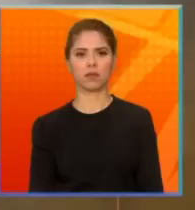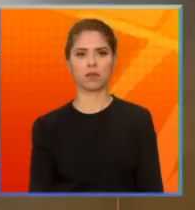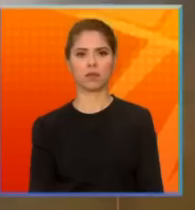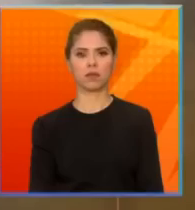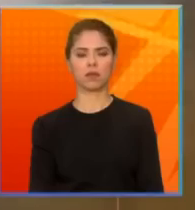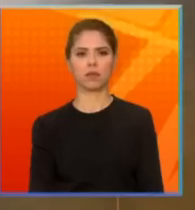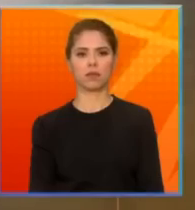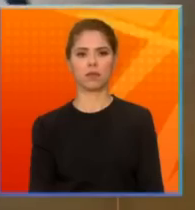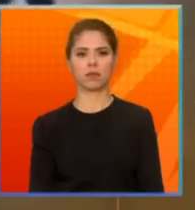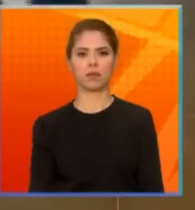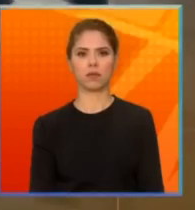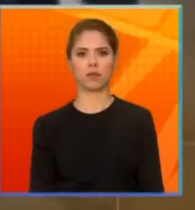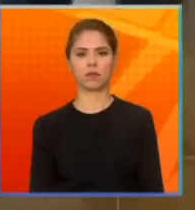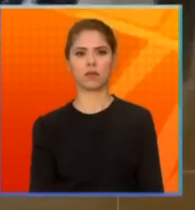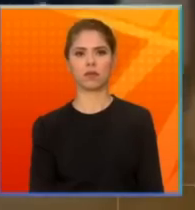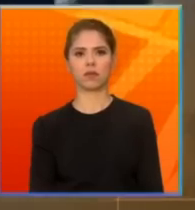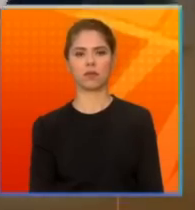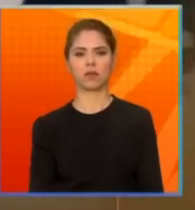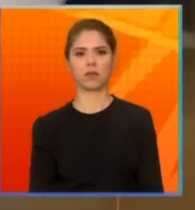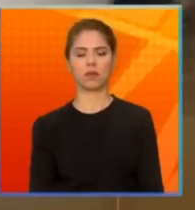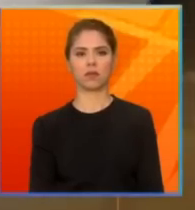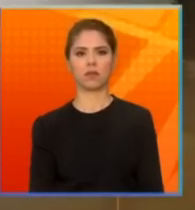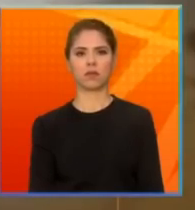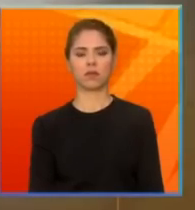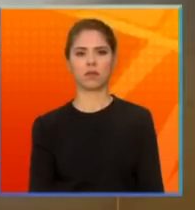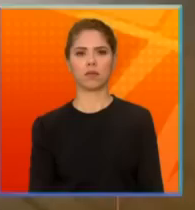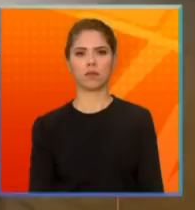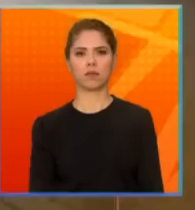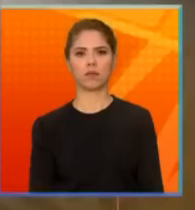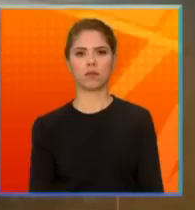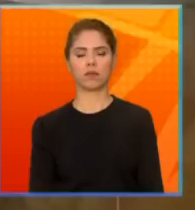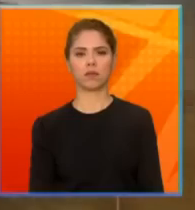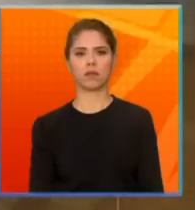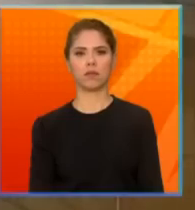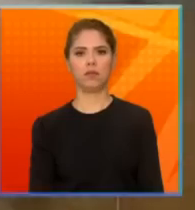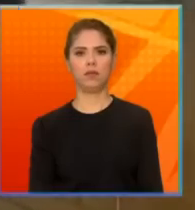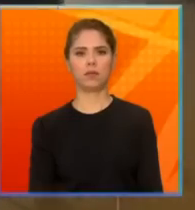dönebilir. Lütfen gazet olmadıkça sokağa çıkmayalım.